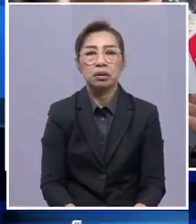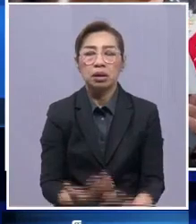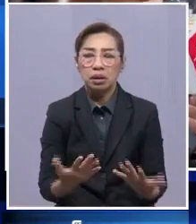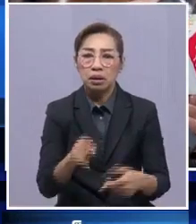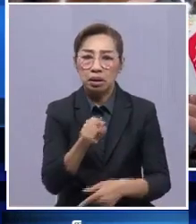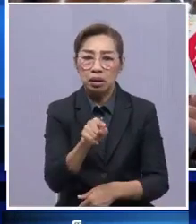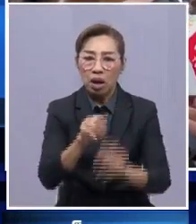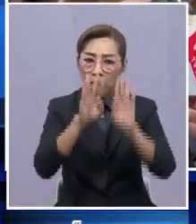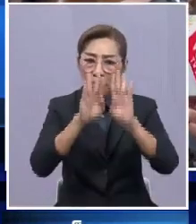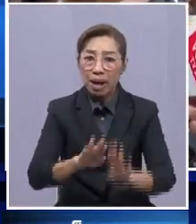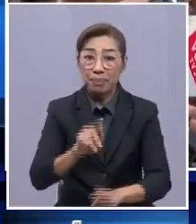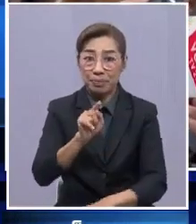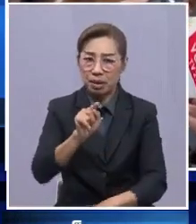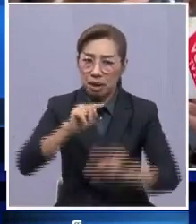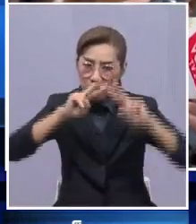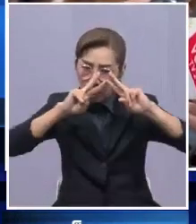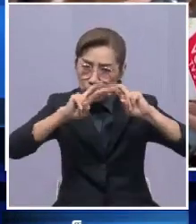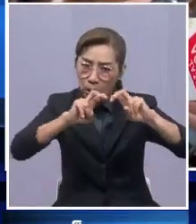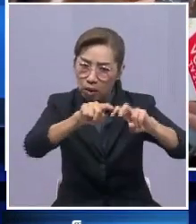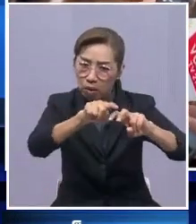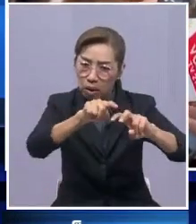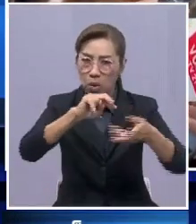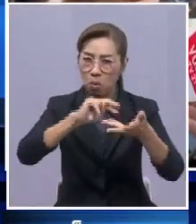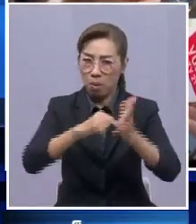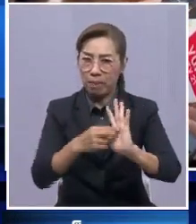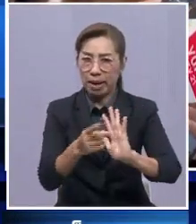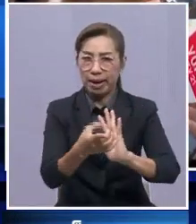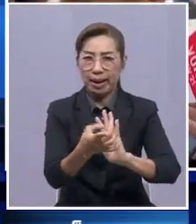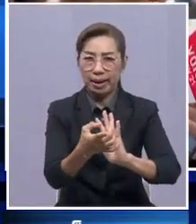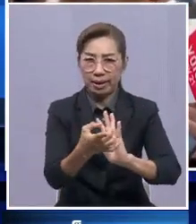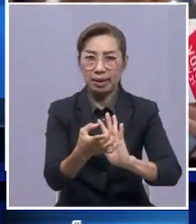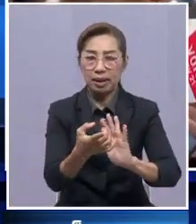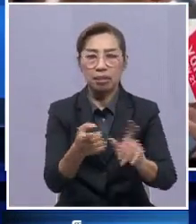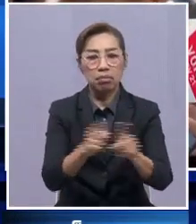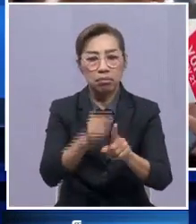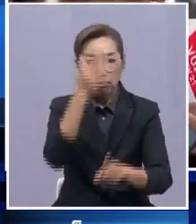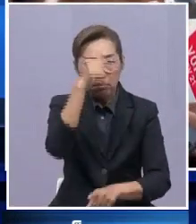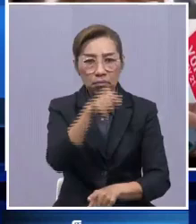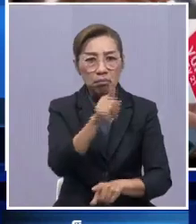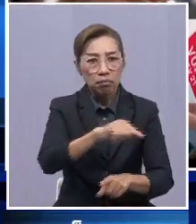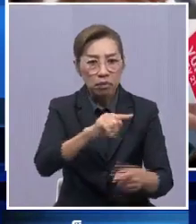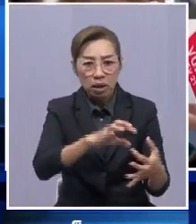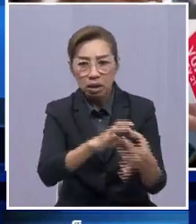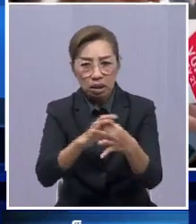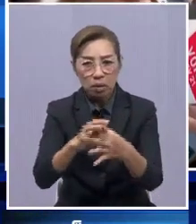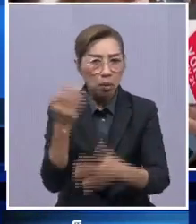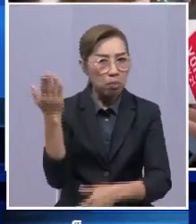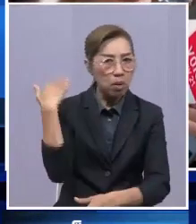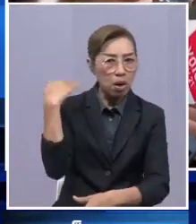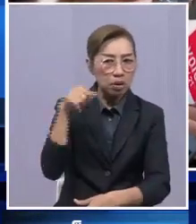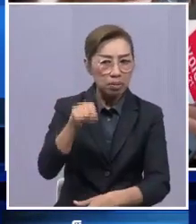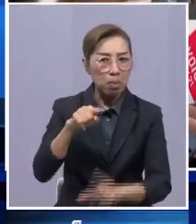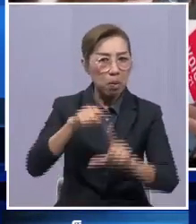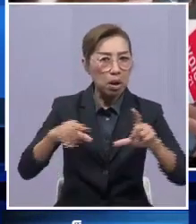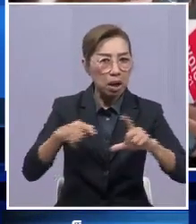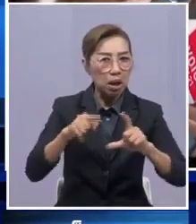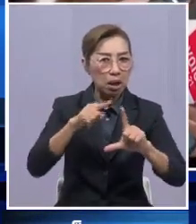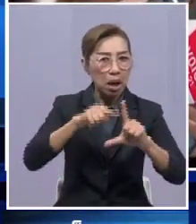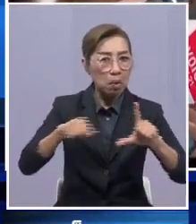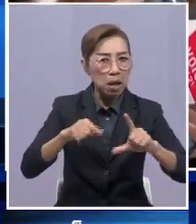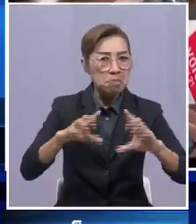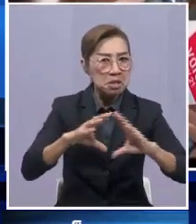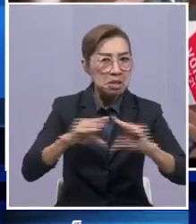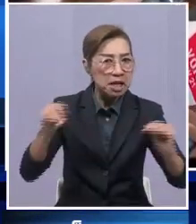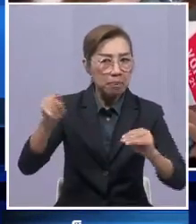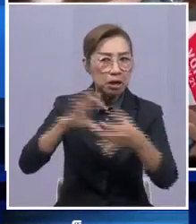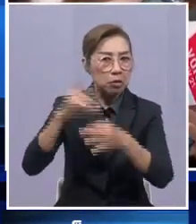ทีที่เกิดขึ้นเนี่ยเอ่อมันตีนัยยะไปอย่างไรได้บ้างและมันเชื่อมโยงกับเรื่องราวในอดีตที่ว่าเอ๊ะทำไมก้าวไกเงียบๆไปกับข้อง